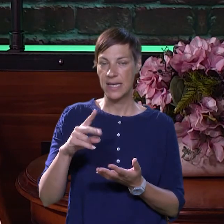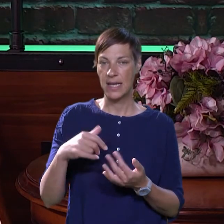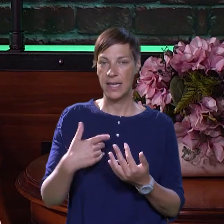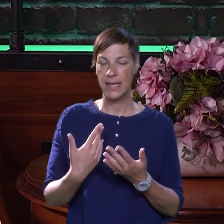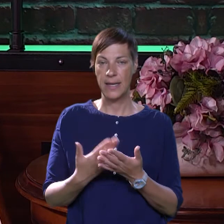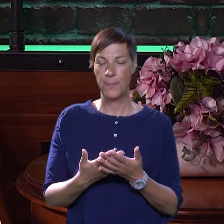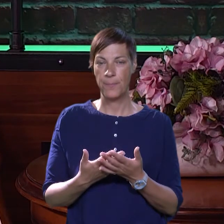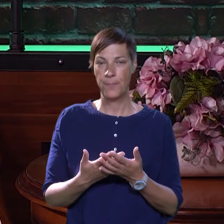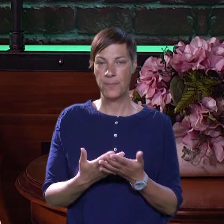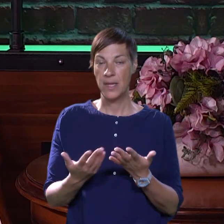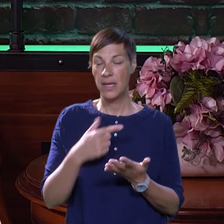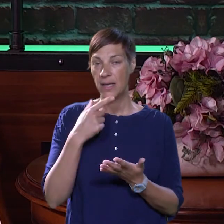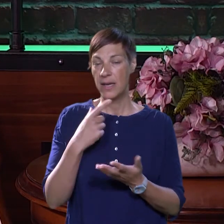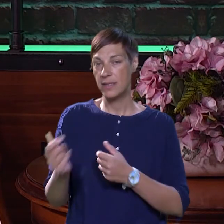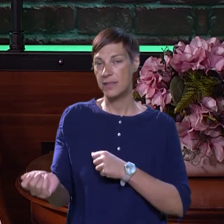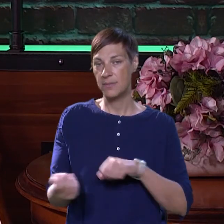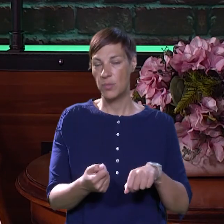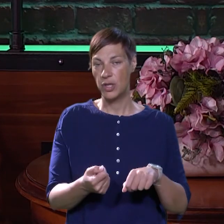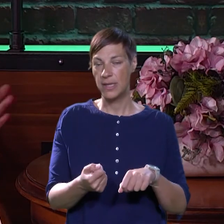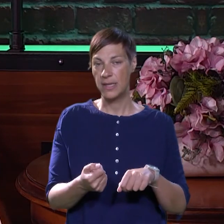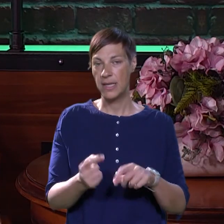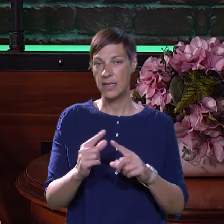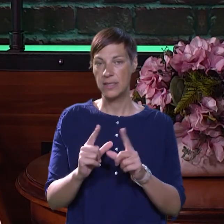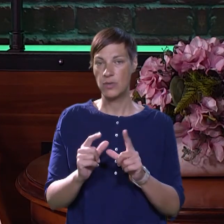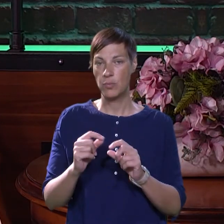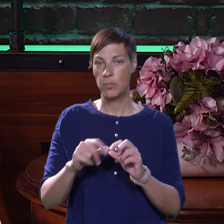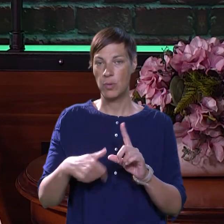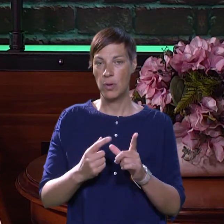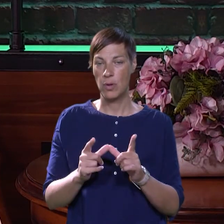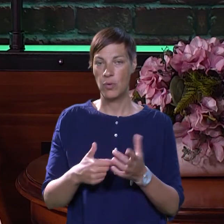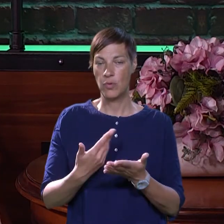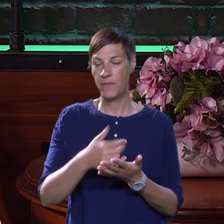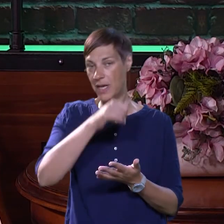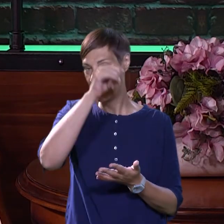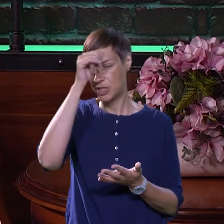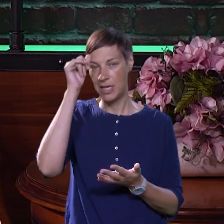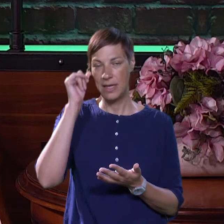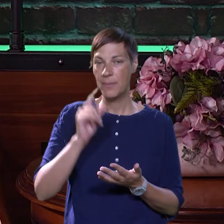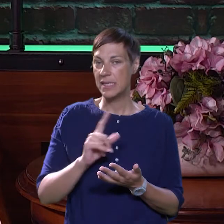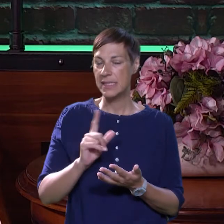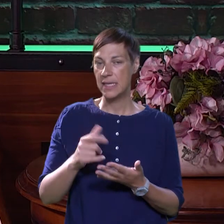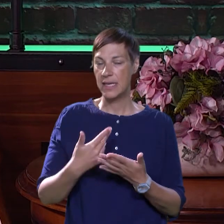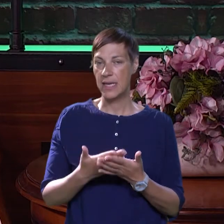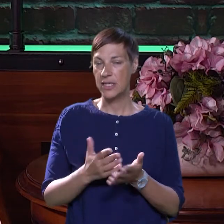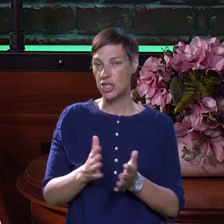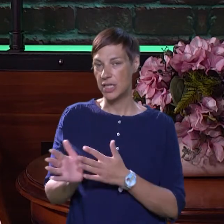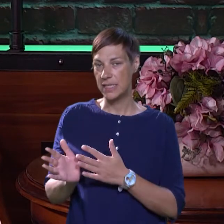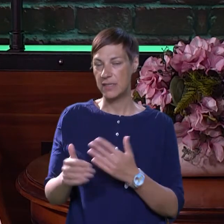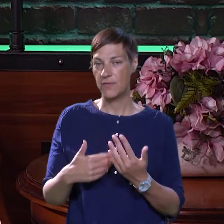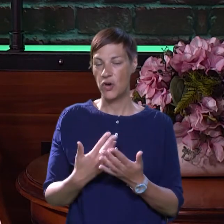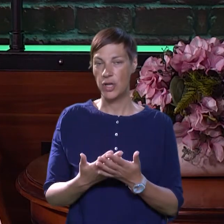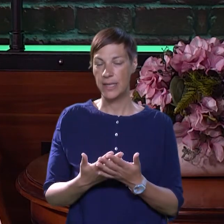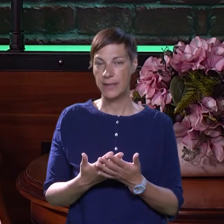i na, recimo, tenis ovome Dubol, znači vaše ime se neće se